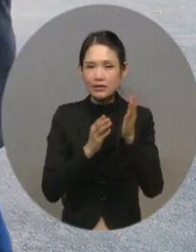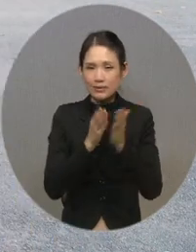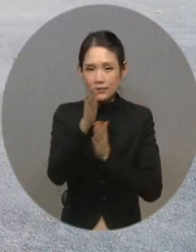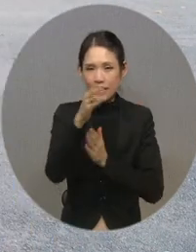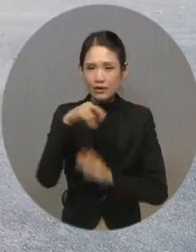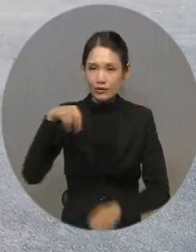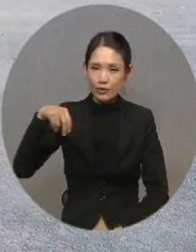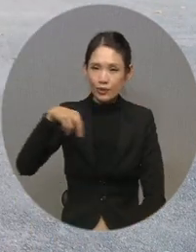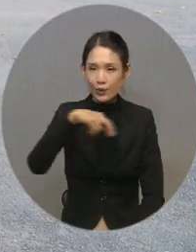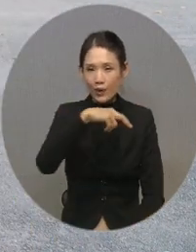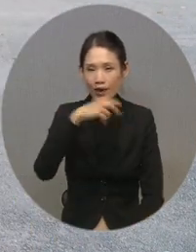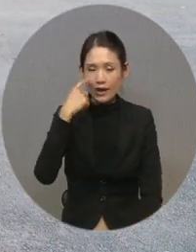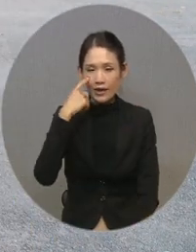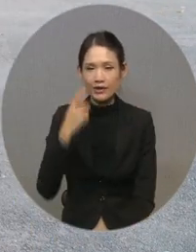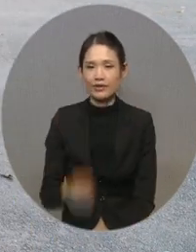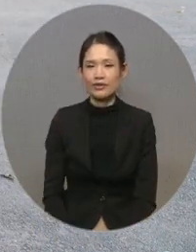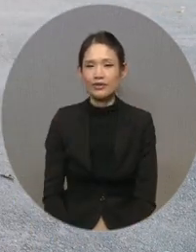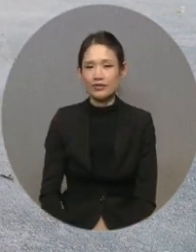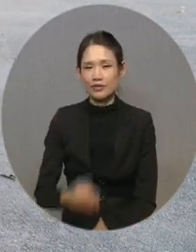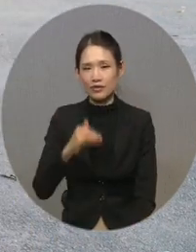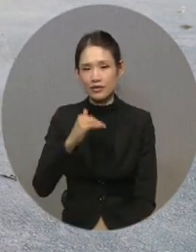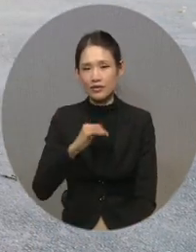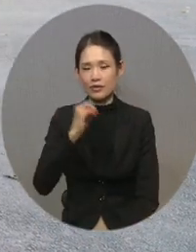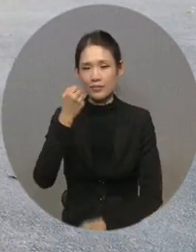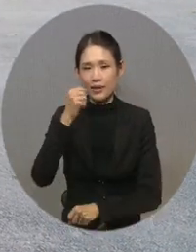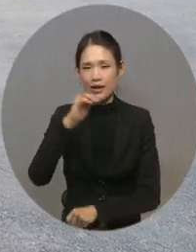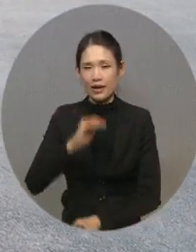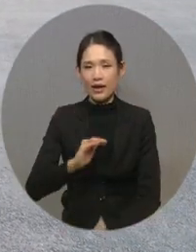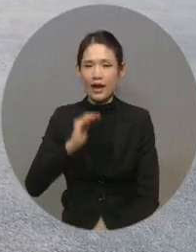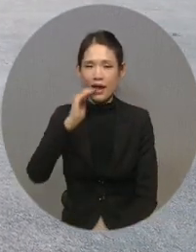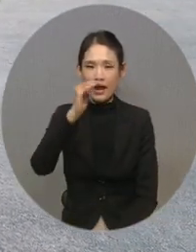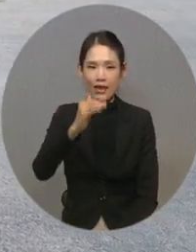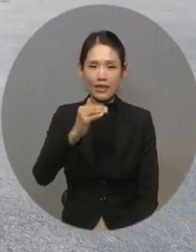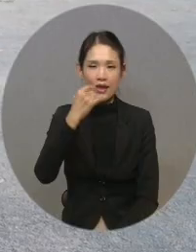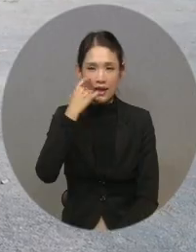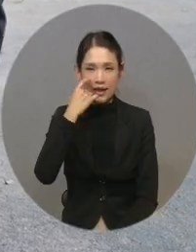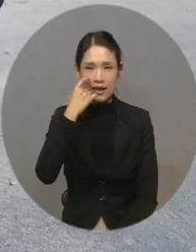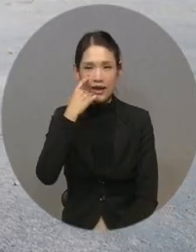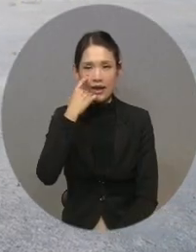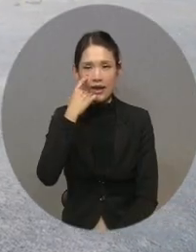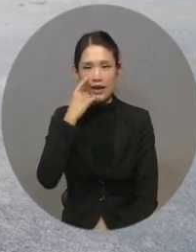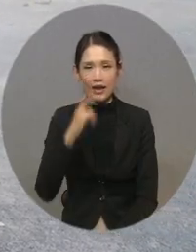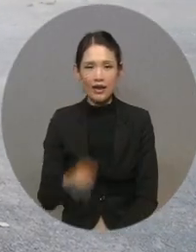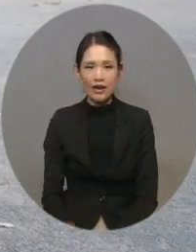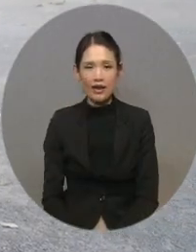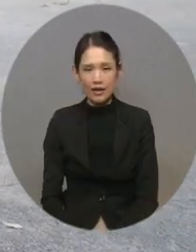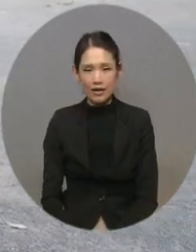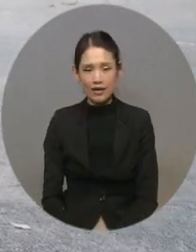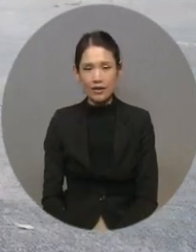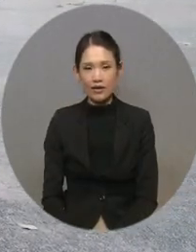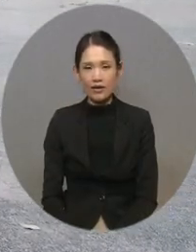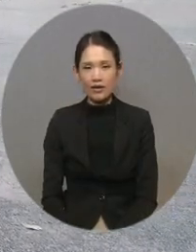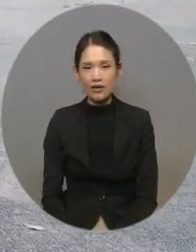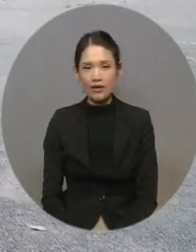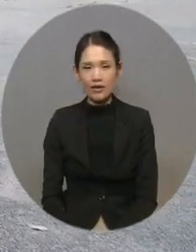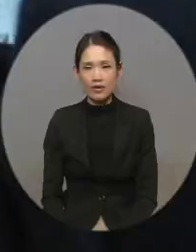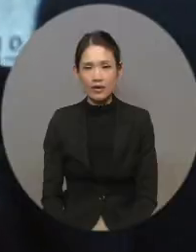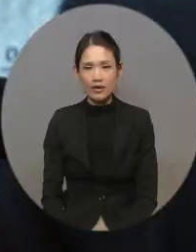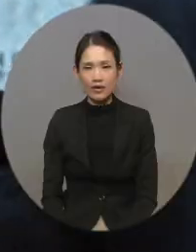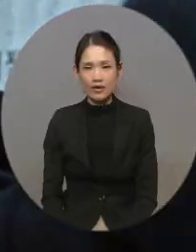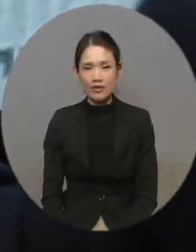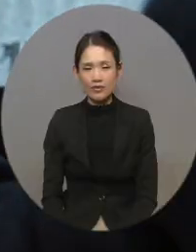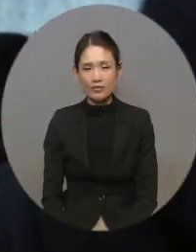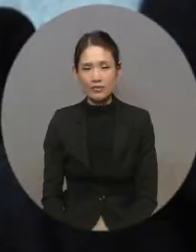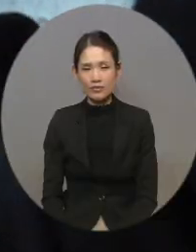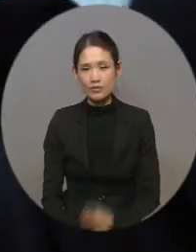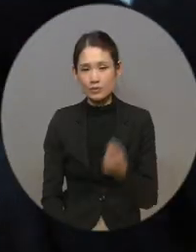네, 네. 자, 여기 턱이 있고 하나 발을 하나 올려보세요. 네, 이쪽 네. 발을 올리시는 게 좋으실 네, 것 같아요. 네, 네. 네, 그러시면 자, 여기 계시면